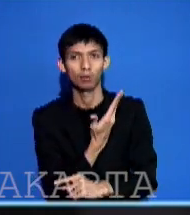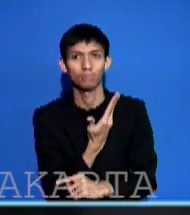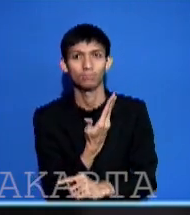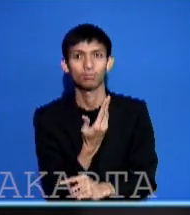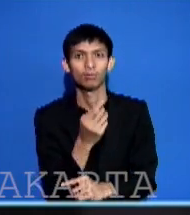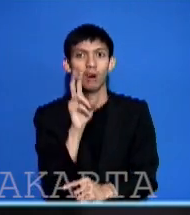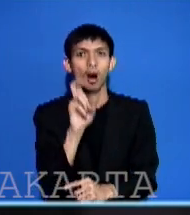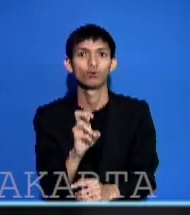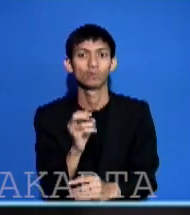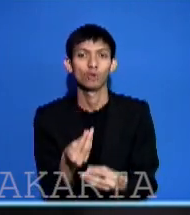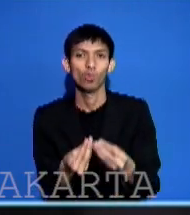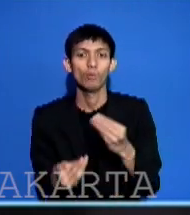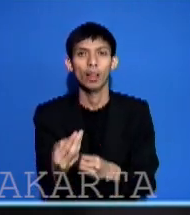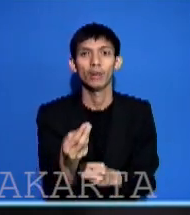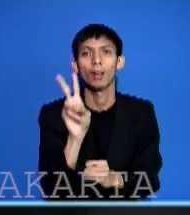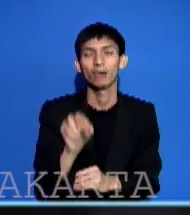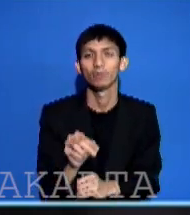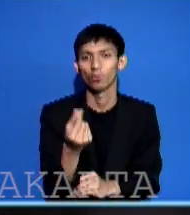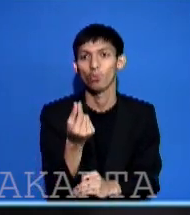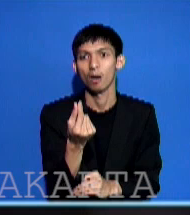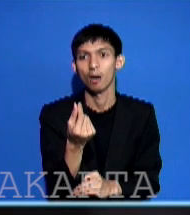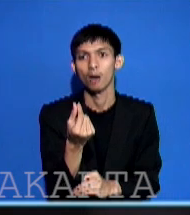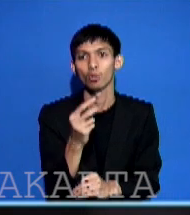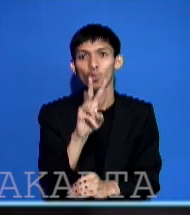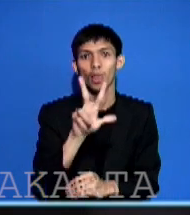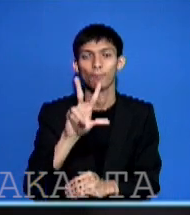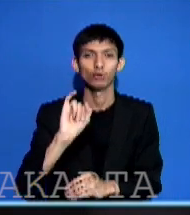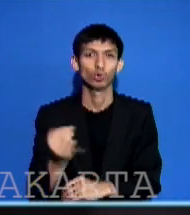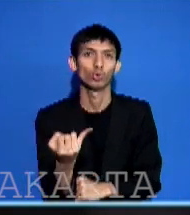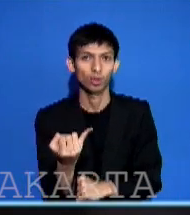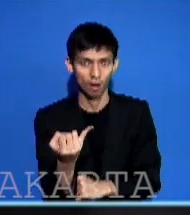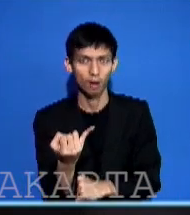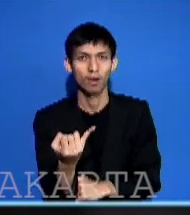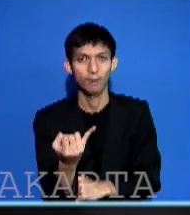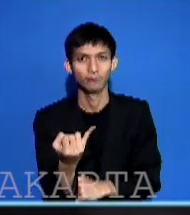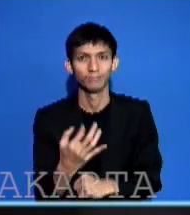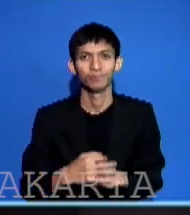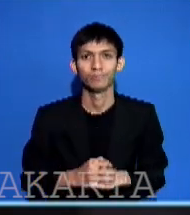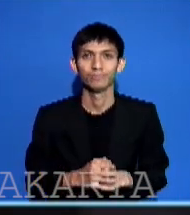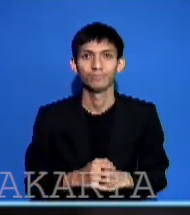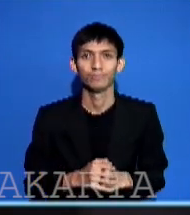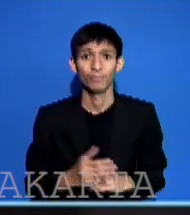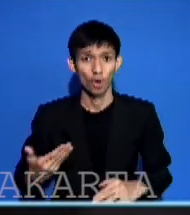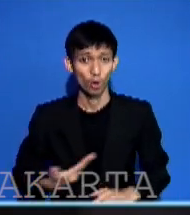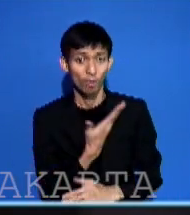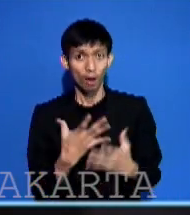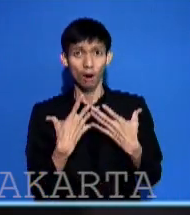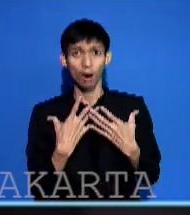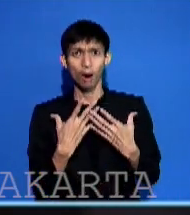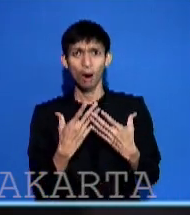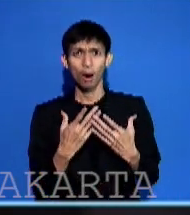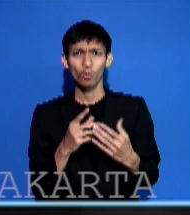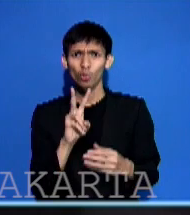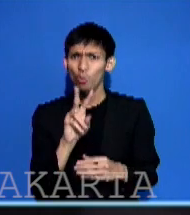membayar oleh pelaku sebanyak 28 juta. Sehingga korban kaget, ini kok